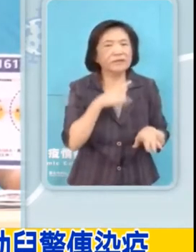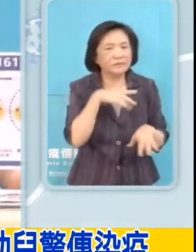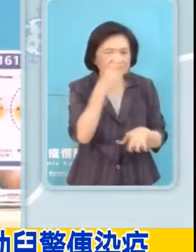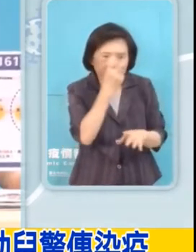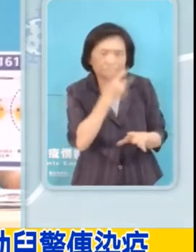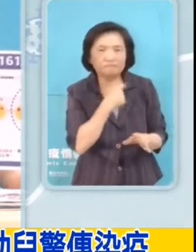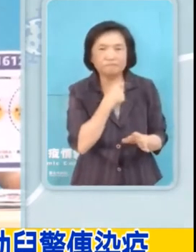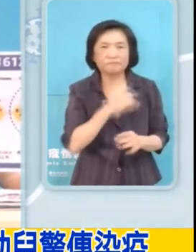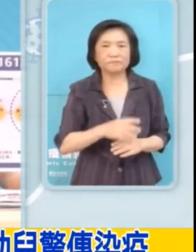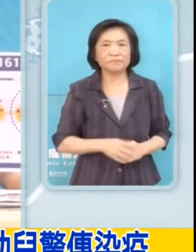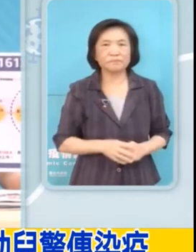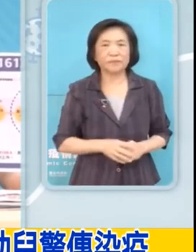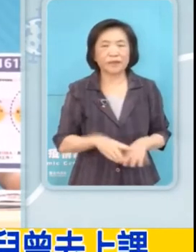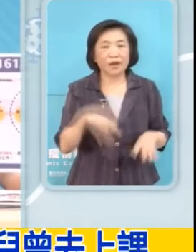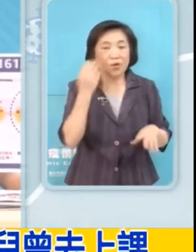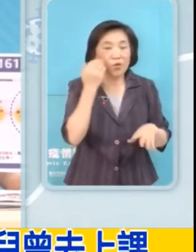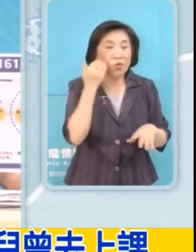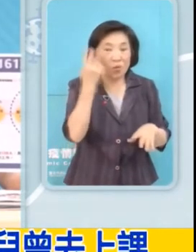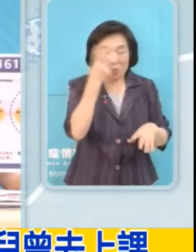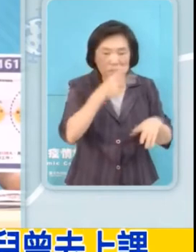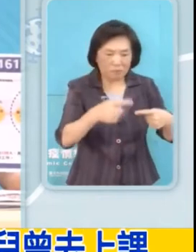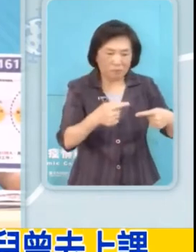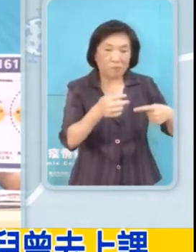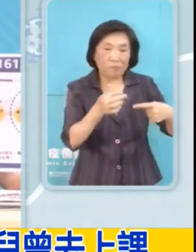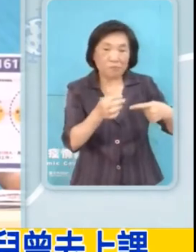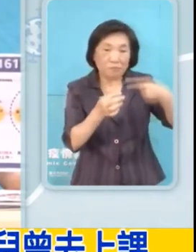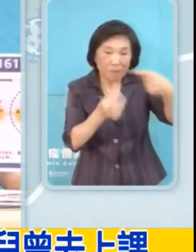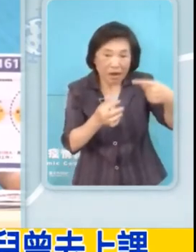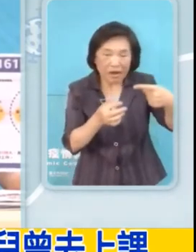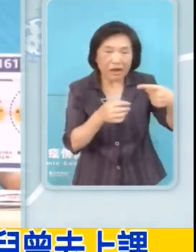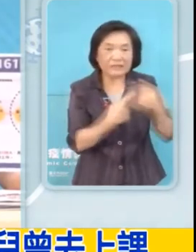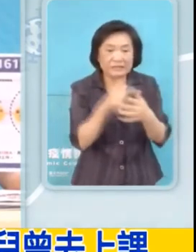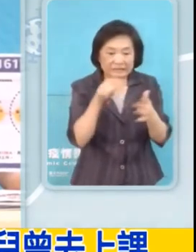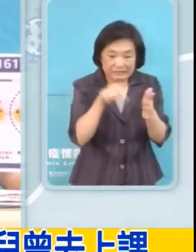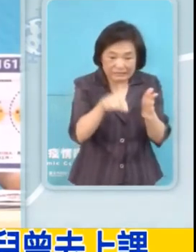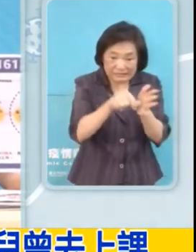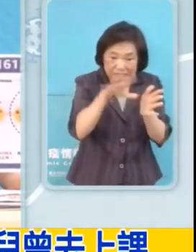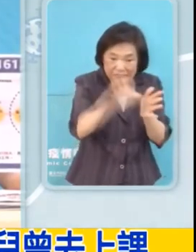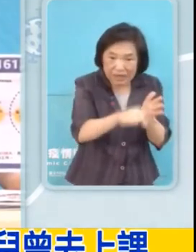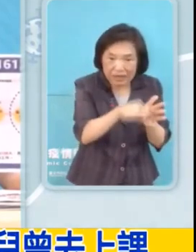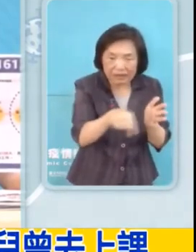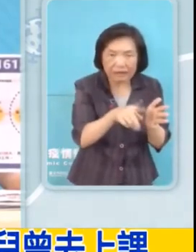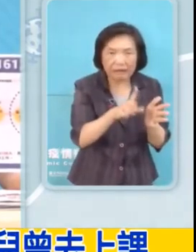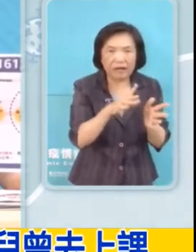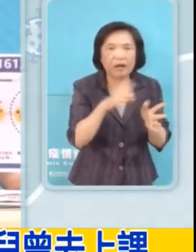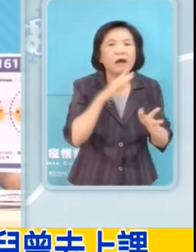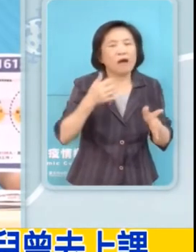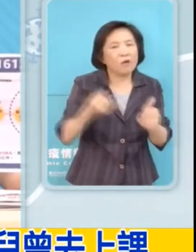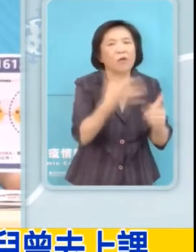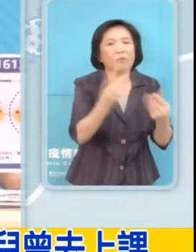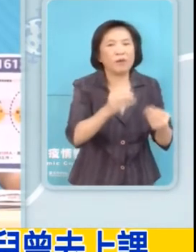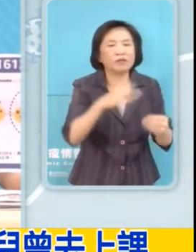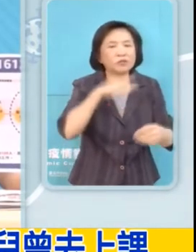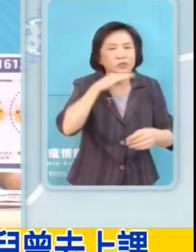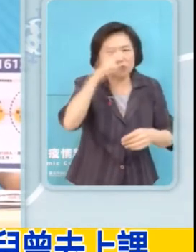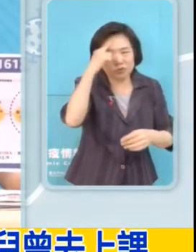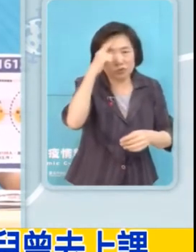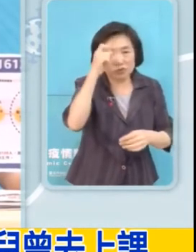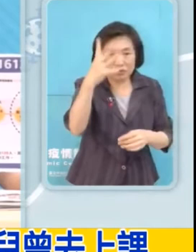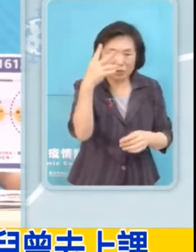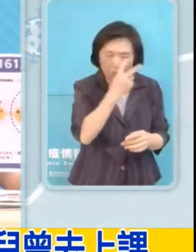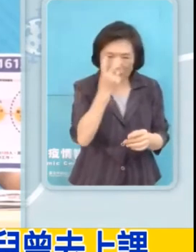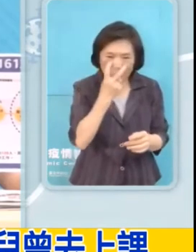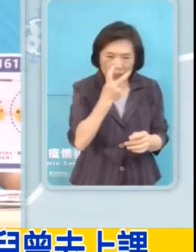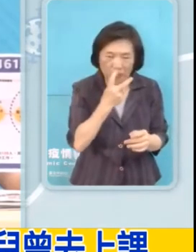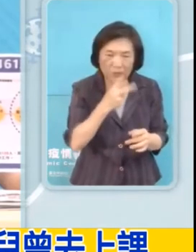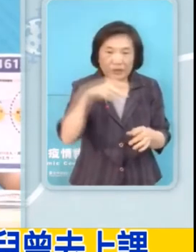因为有时候检查阴性只是表示说你这时候没有感染，通常在观察14天以后，你知道，确认说再做个 PCR，